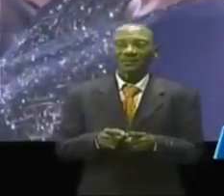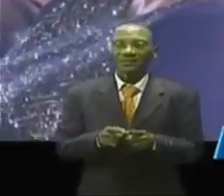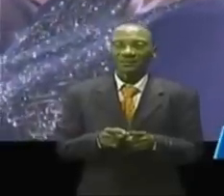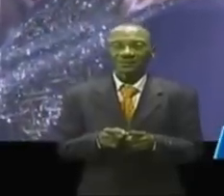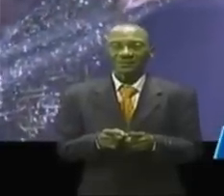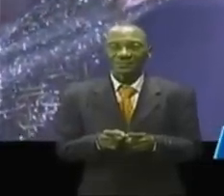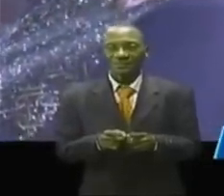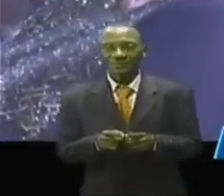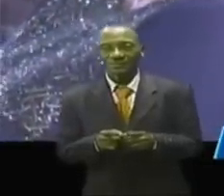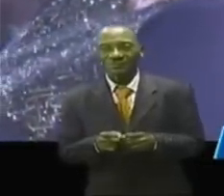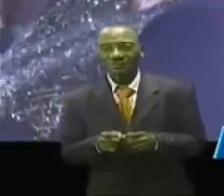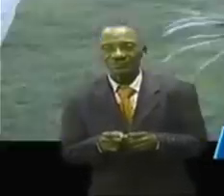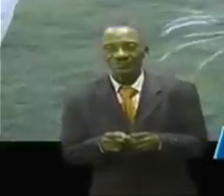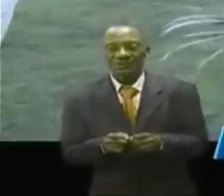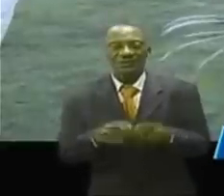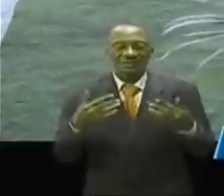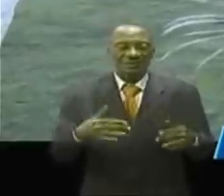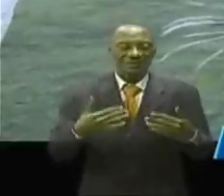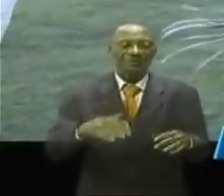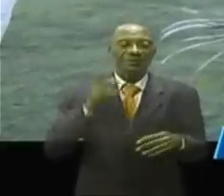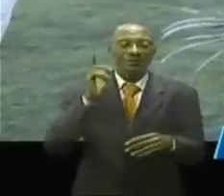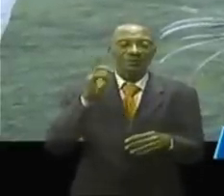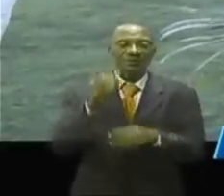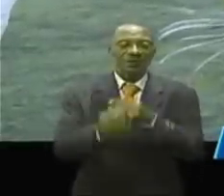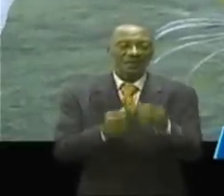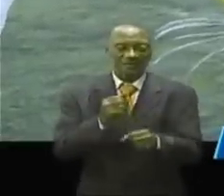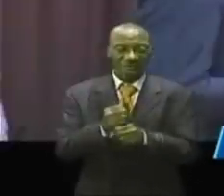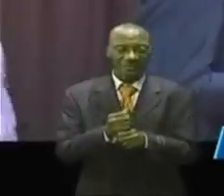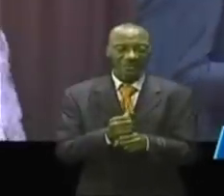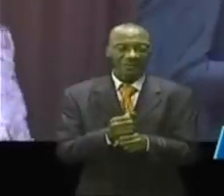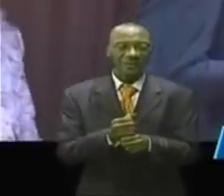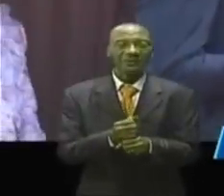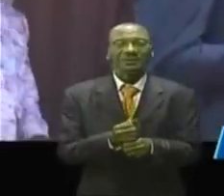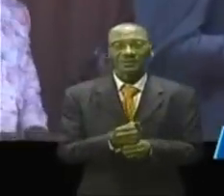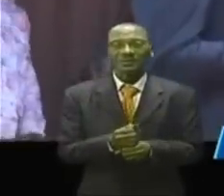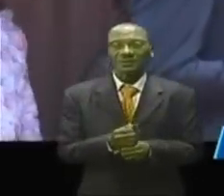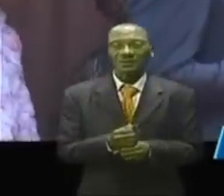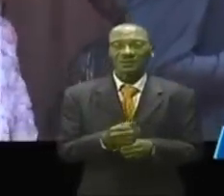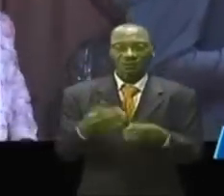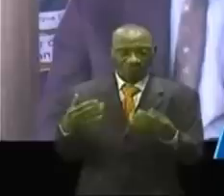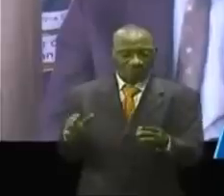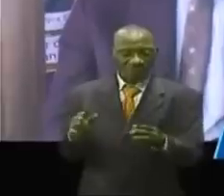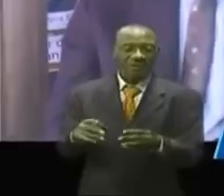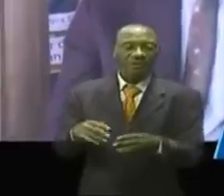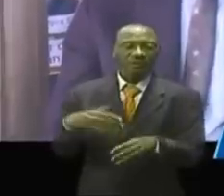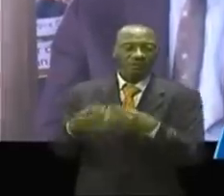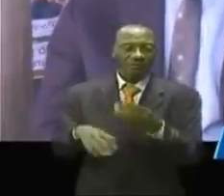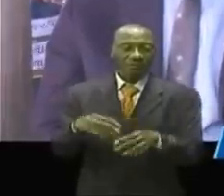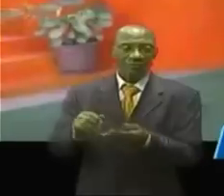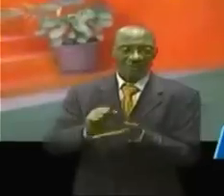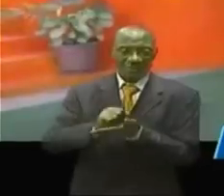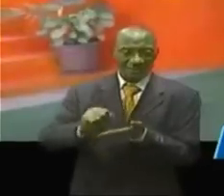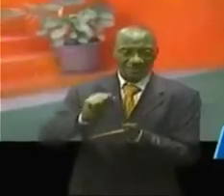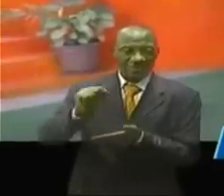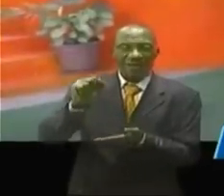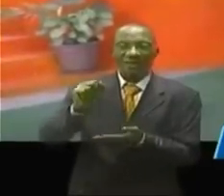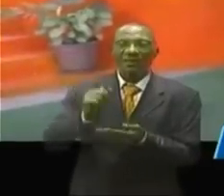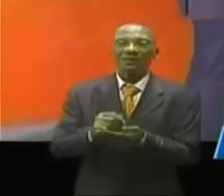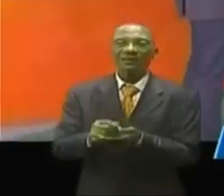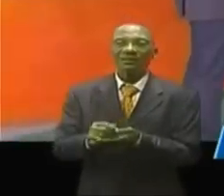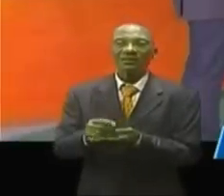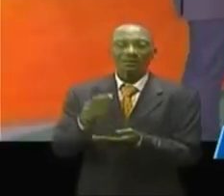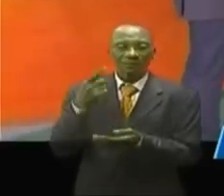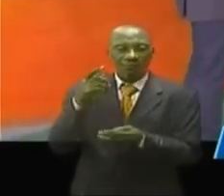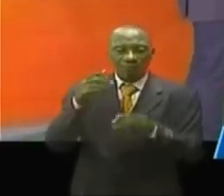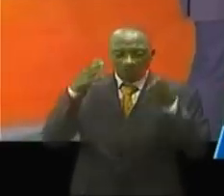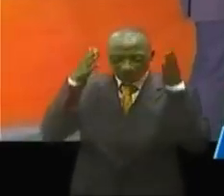Rappelons que la célébration du premier anniversaire a été sanctionnée par un séminaire portant sur le repos de tous côtés, un héritage à connaître